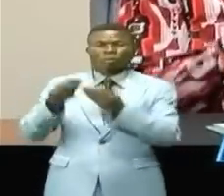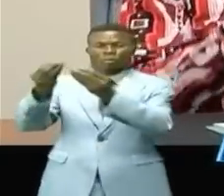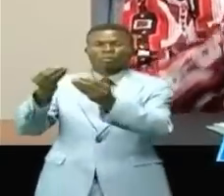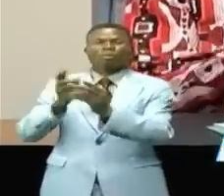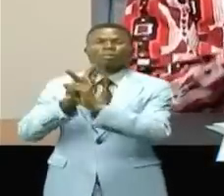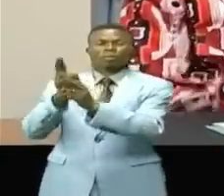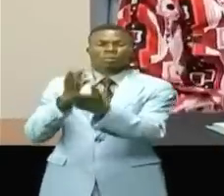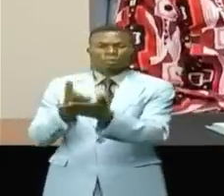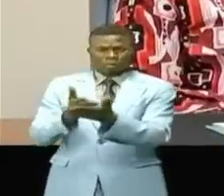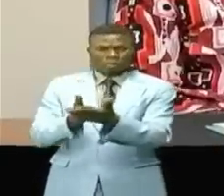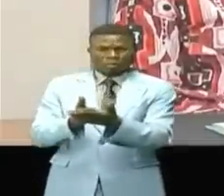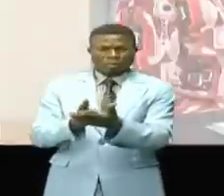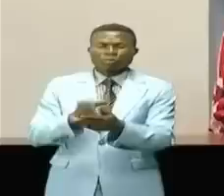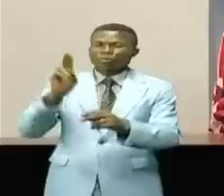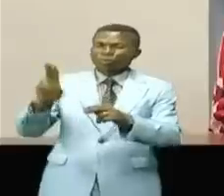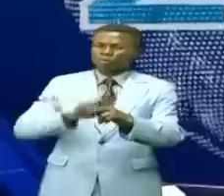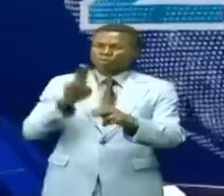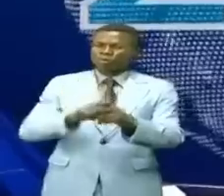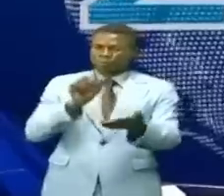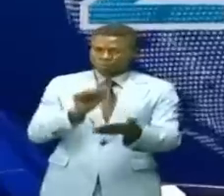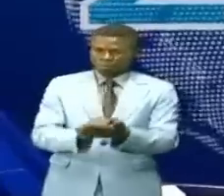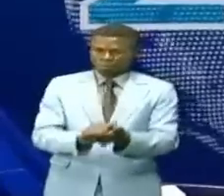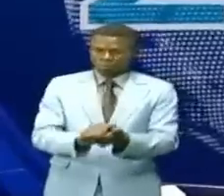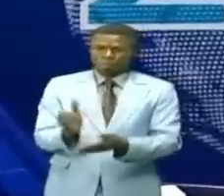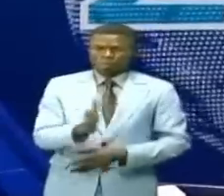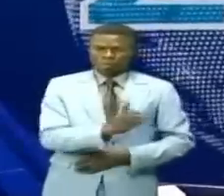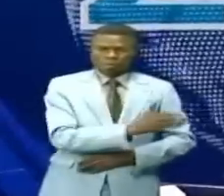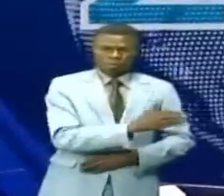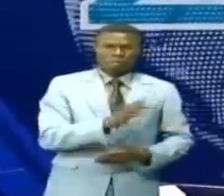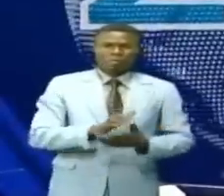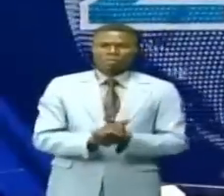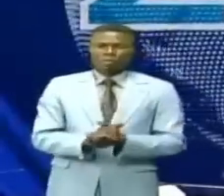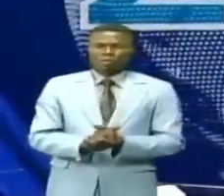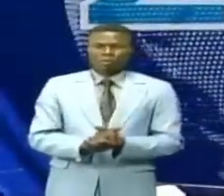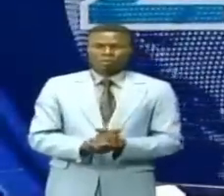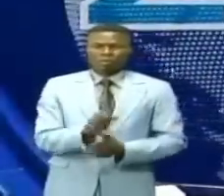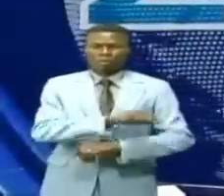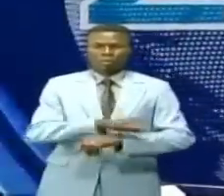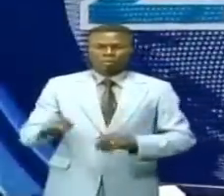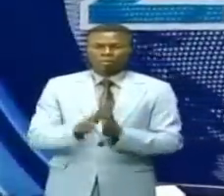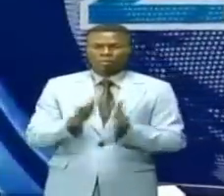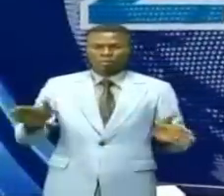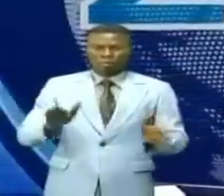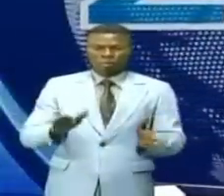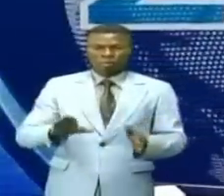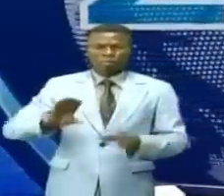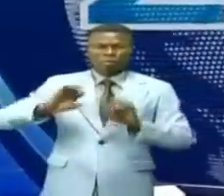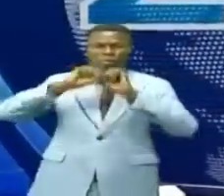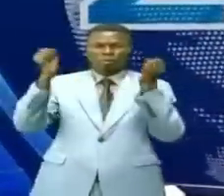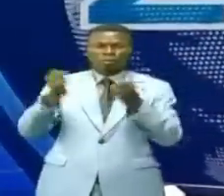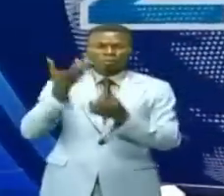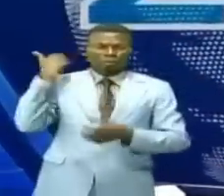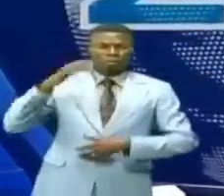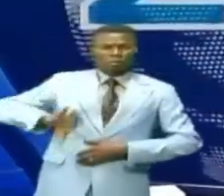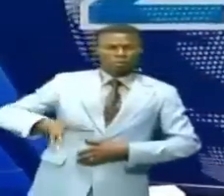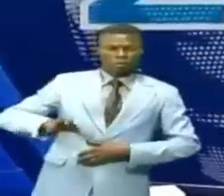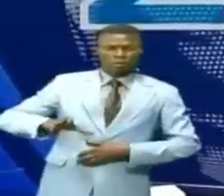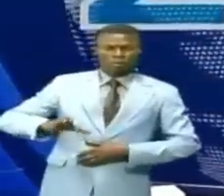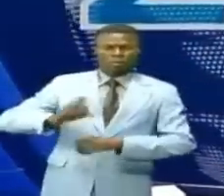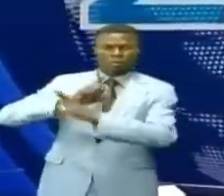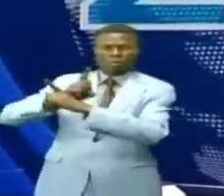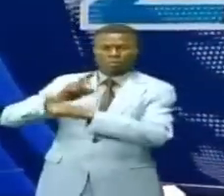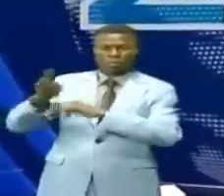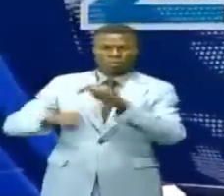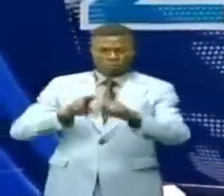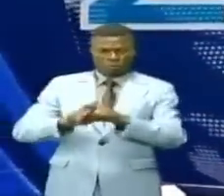disant que cela soit un point d'honneur. La direction générale de la Régie des eaux et la délégation syndicale regardent